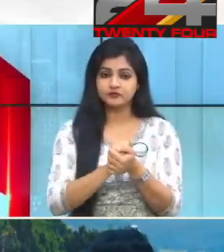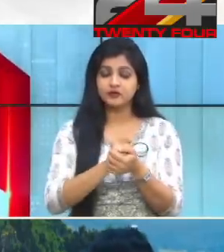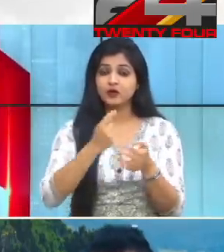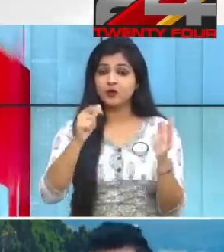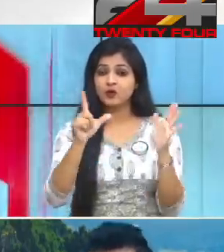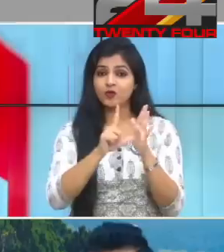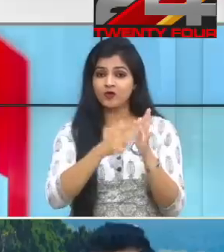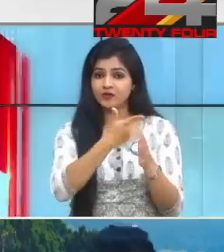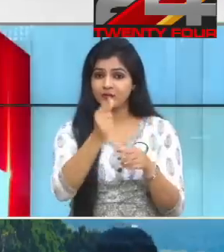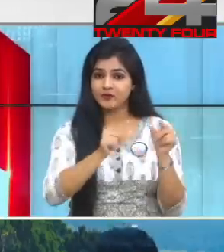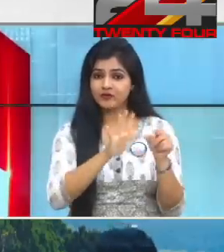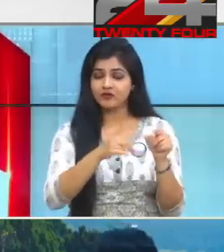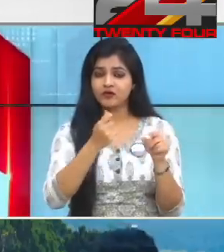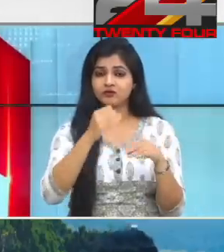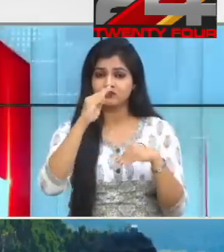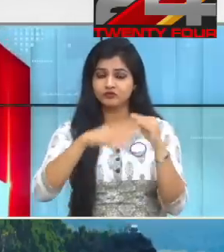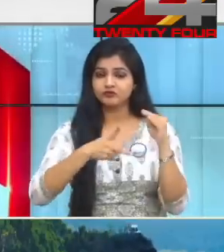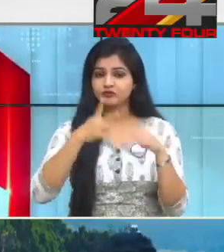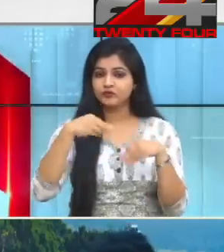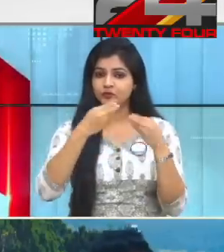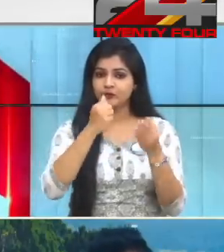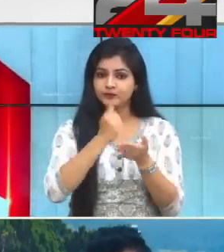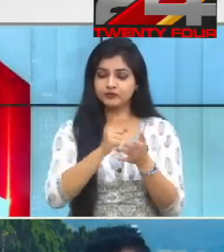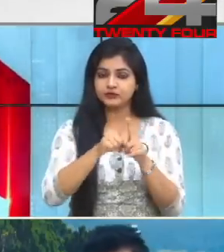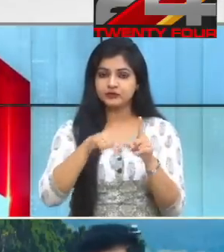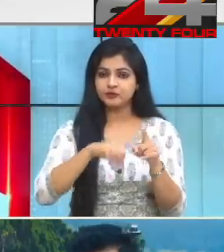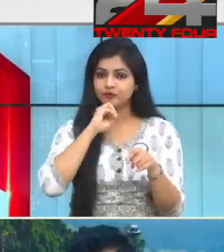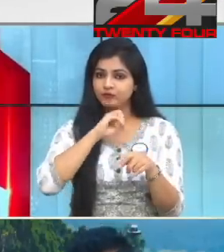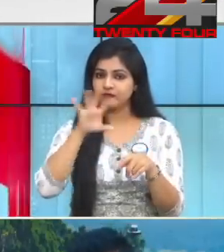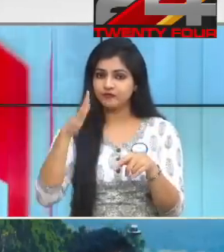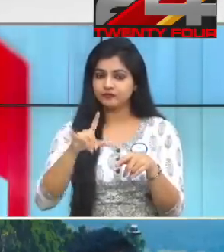വായ്പകളിൽ ഇളവ് പ്രഖ്യാപിക്കേണ്ടതുണ്ട്, അത്തരം കാര്യങ്ങളും ശ്രദ്ധപ്പെടുത്തിയിട്ടുണ്ട്.